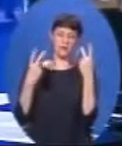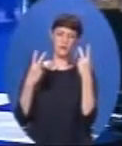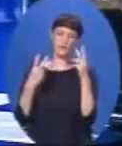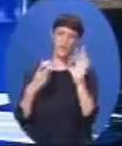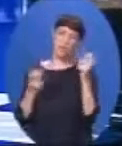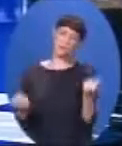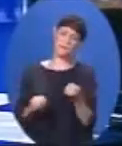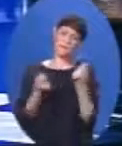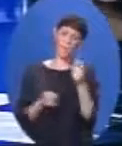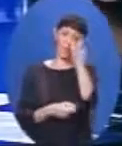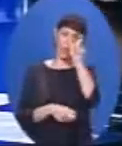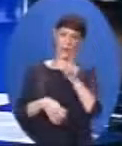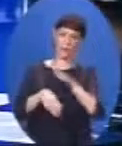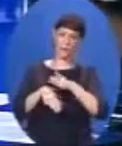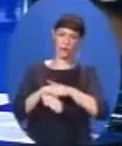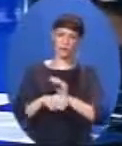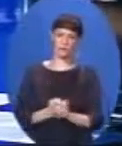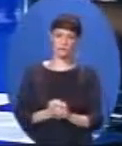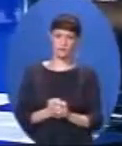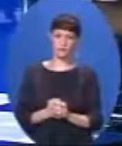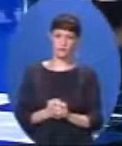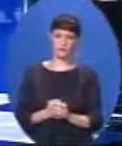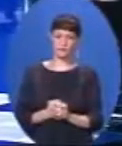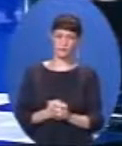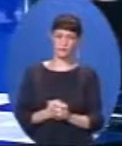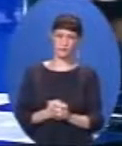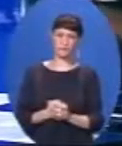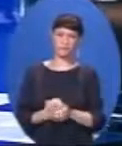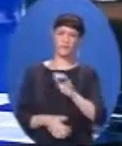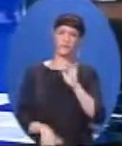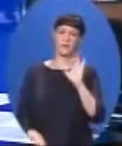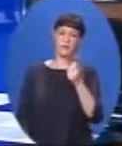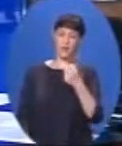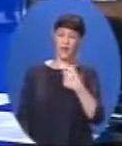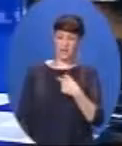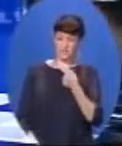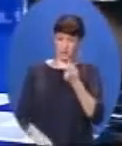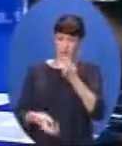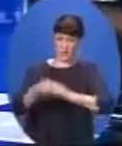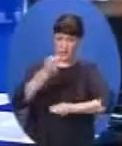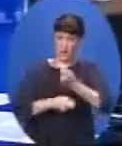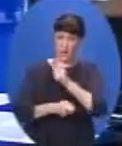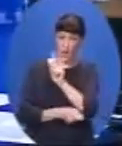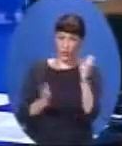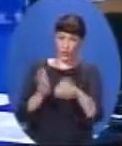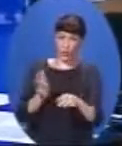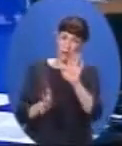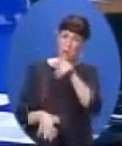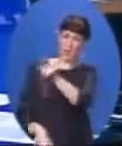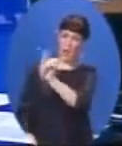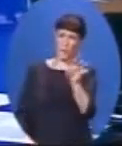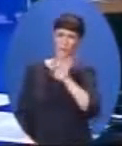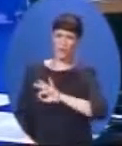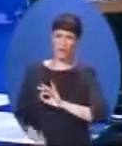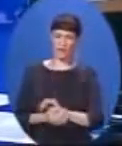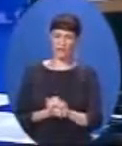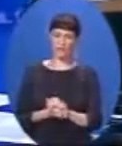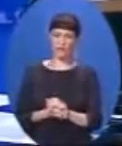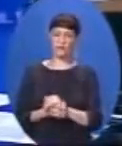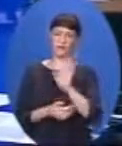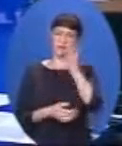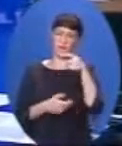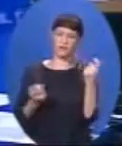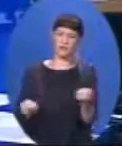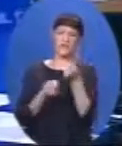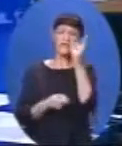צריך פרסומאי. עכשיו, אתה יודע, גם לפרסומאי, גם לפרסומאי, גם לפרסומאי צריך שיהיו גבולות. ולכן אמרתי